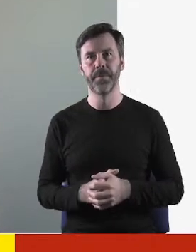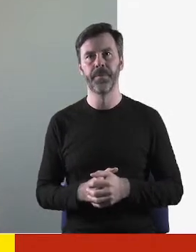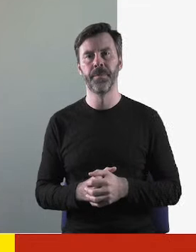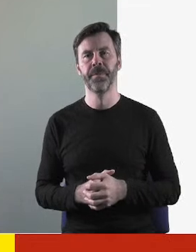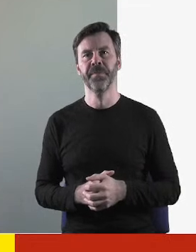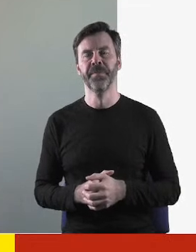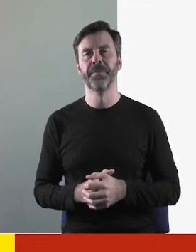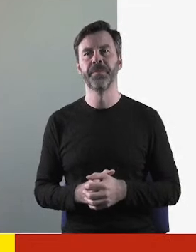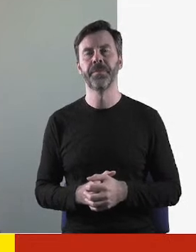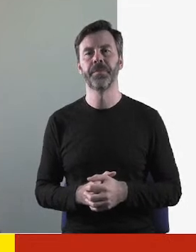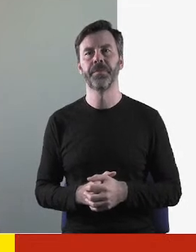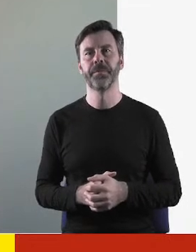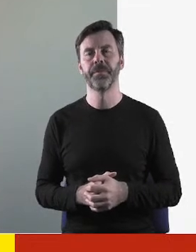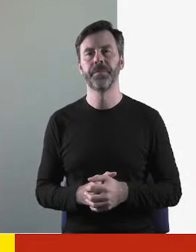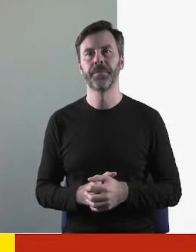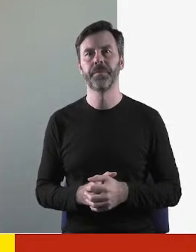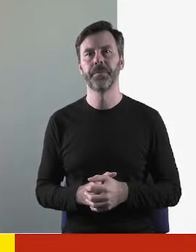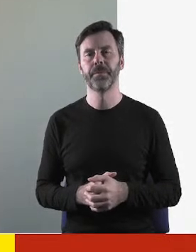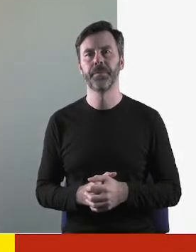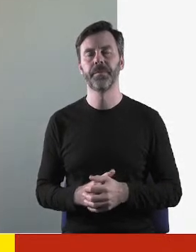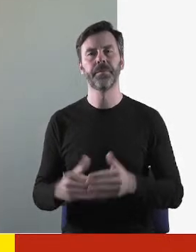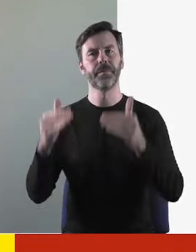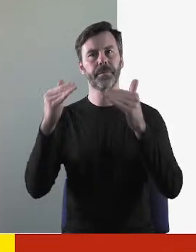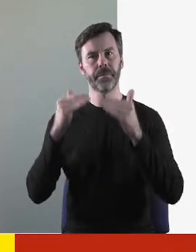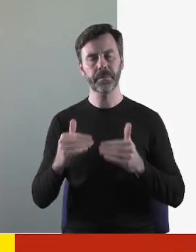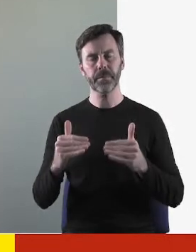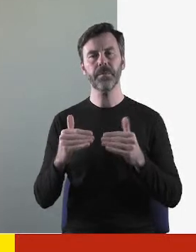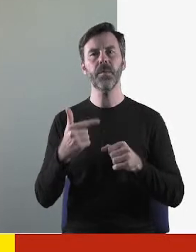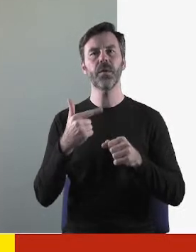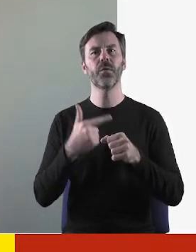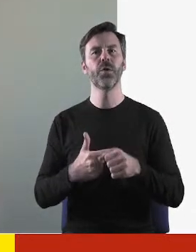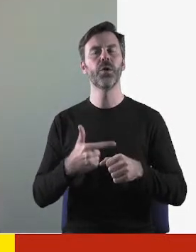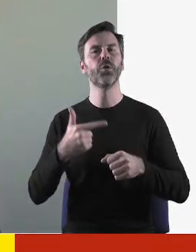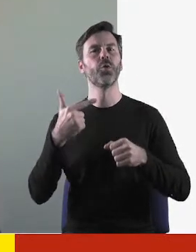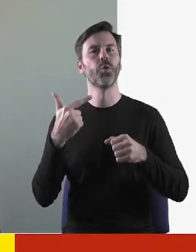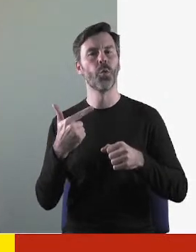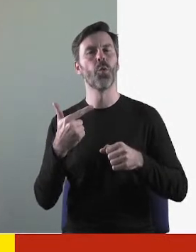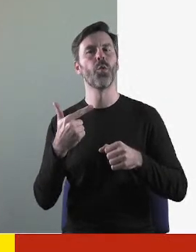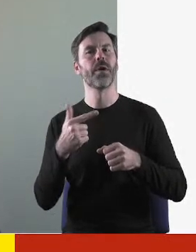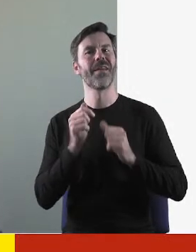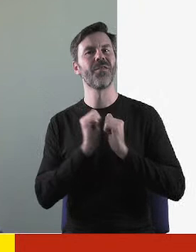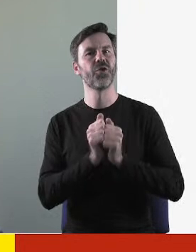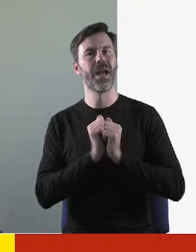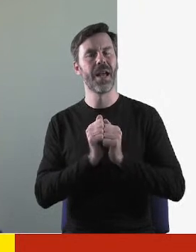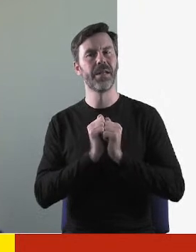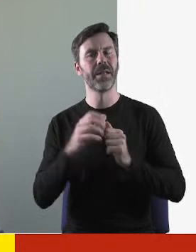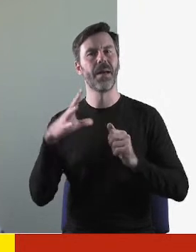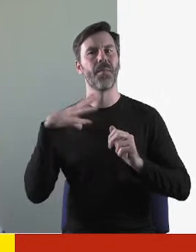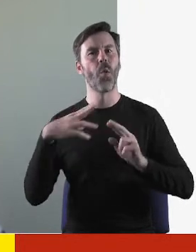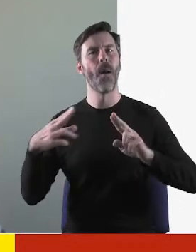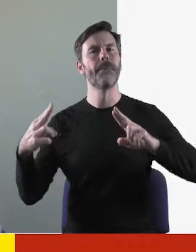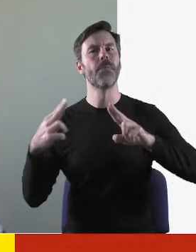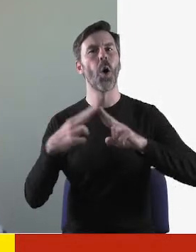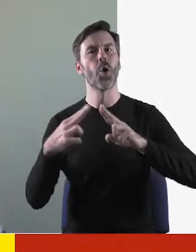Punkt drugi, 21 września zostało zawarte porozumienie pomiędzy